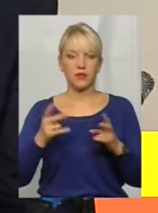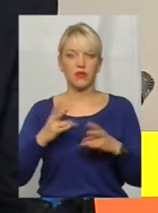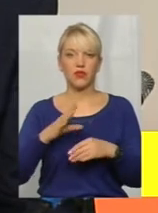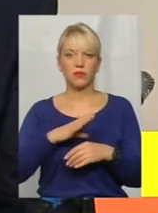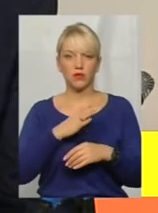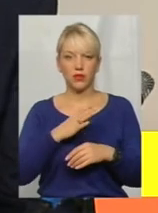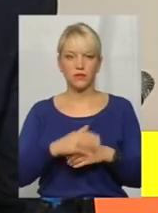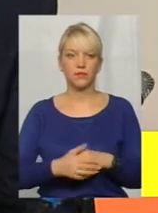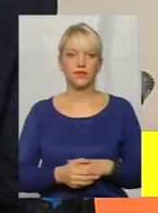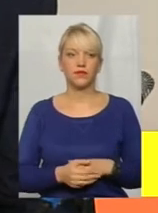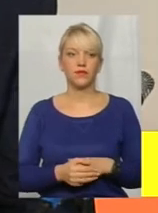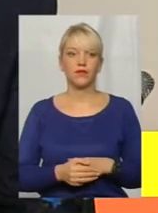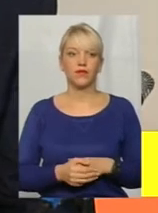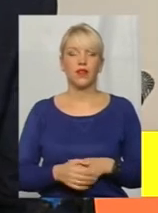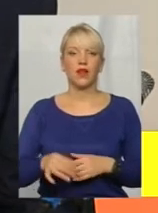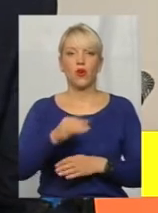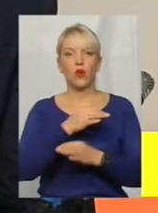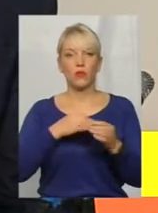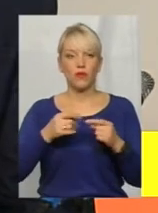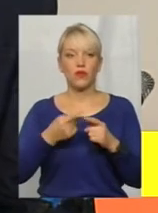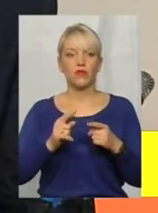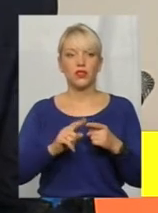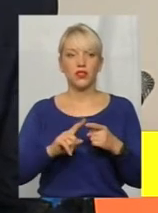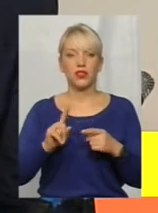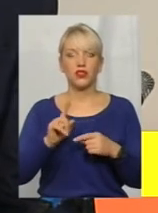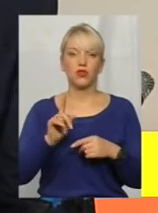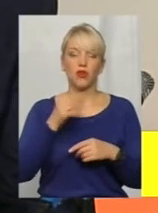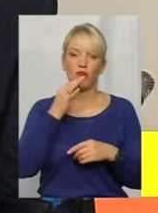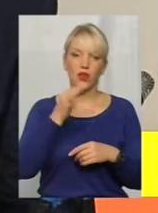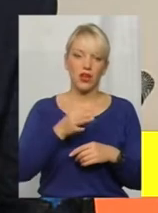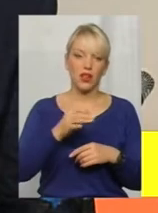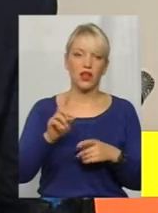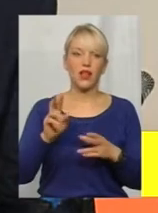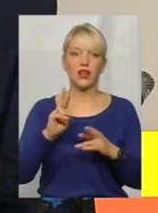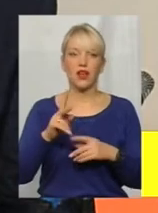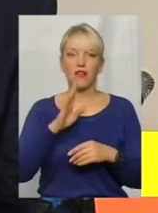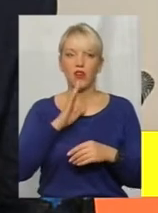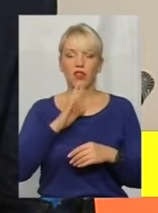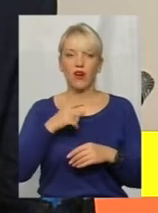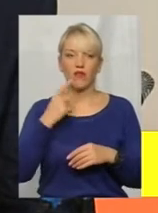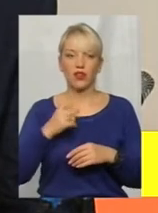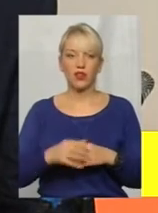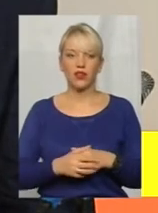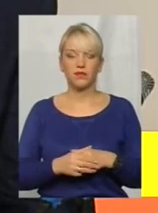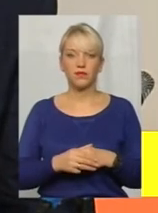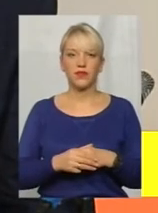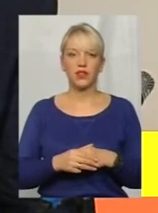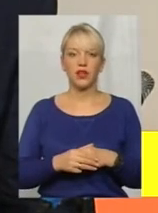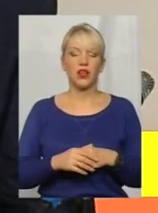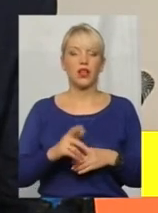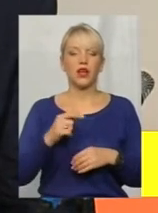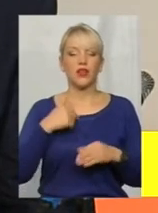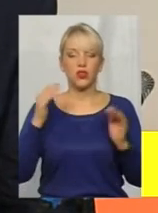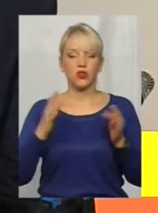бути. Обговорювати те, що говорила, як вона говорила. Ми сюжети побачили.